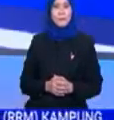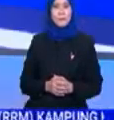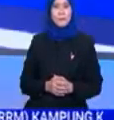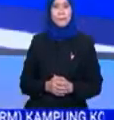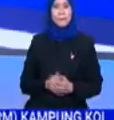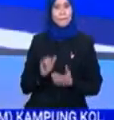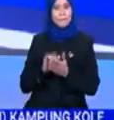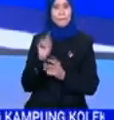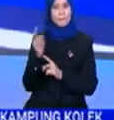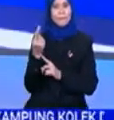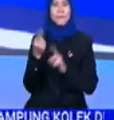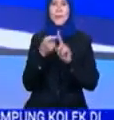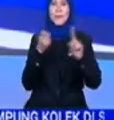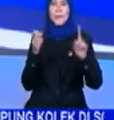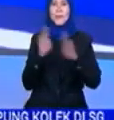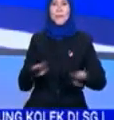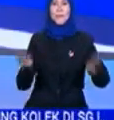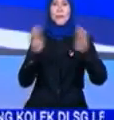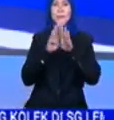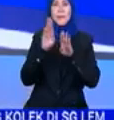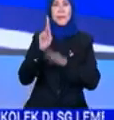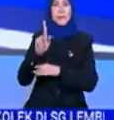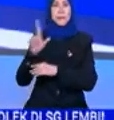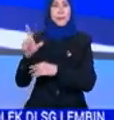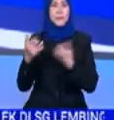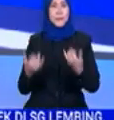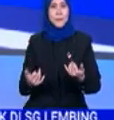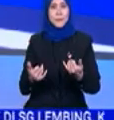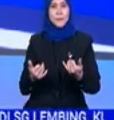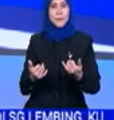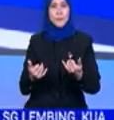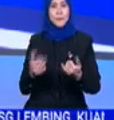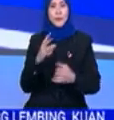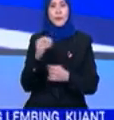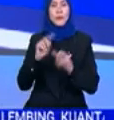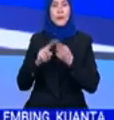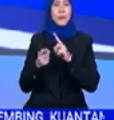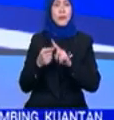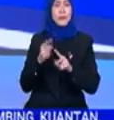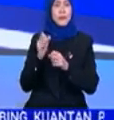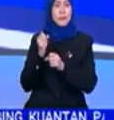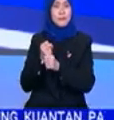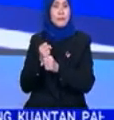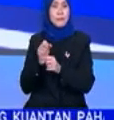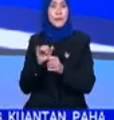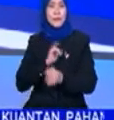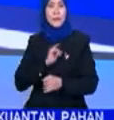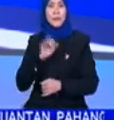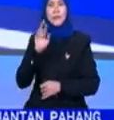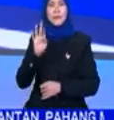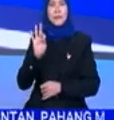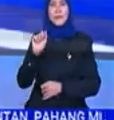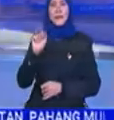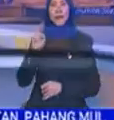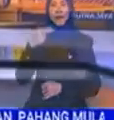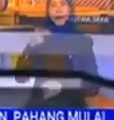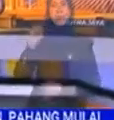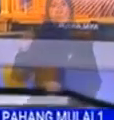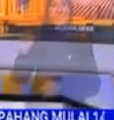second saja berita Kuala Lumpur hari ini kita akan habis pada rotasi tugas saya tak kasih angkasapuri